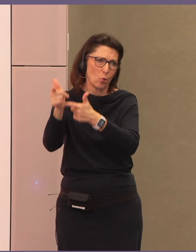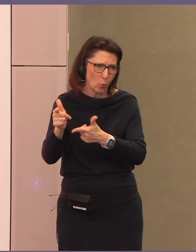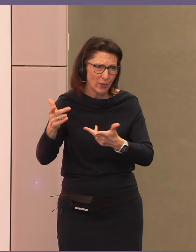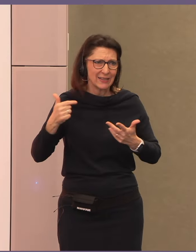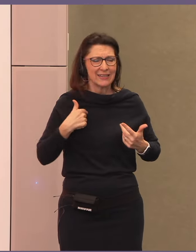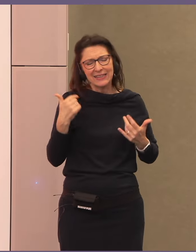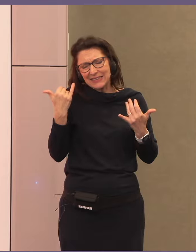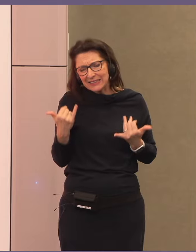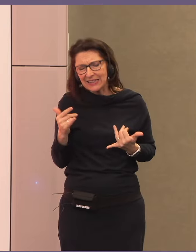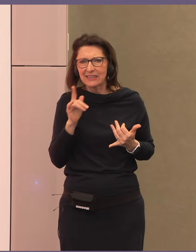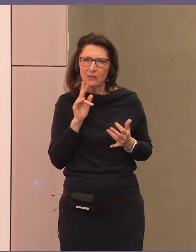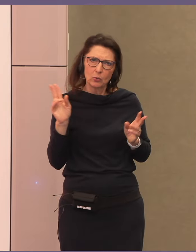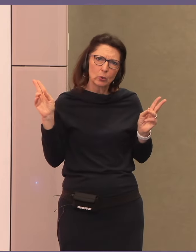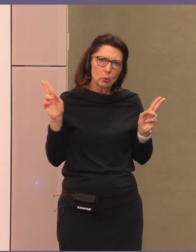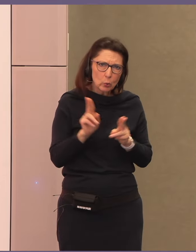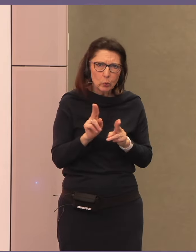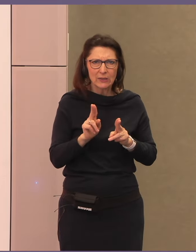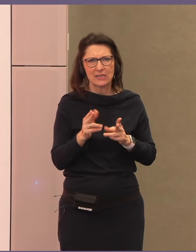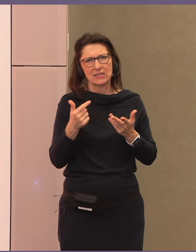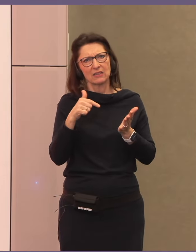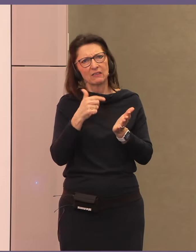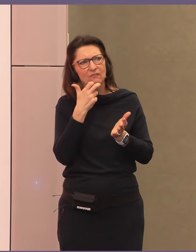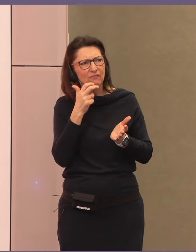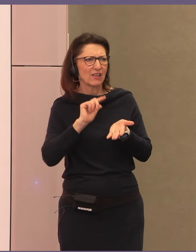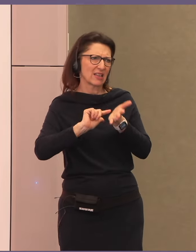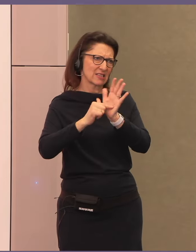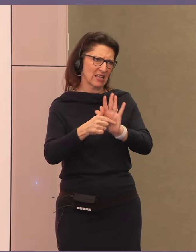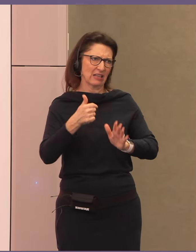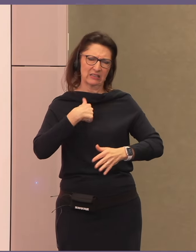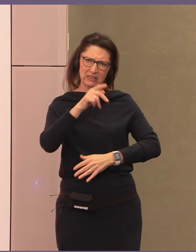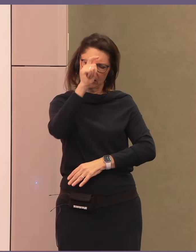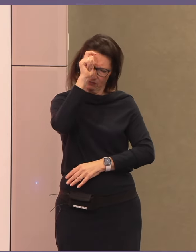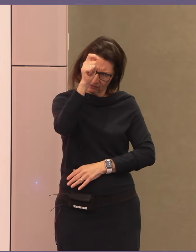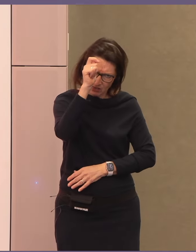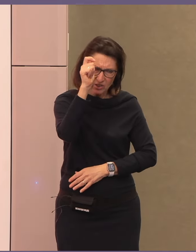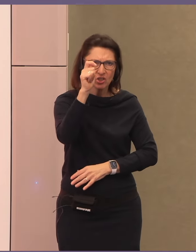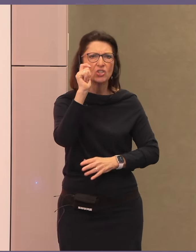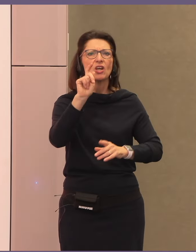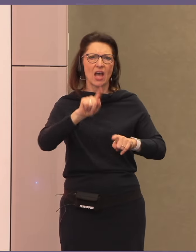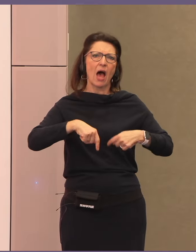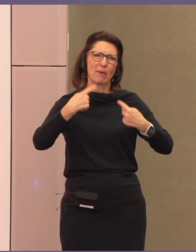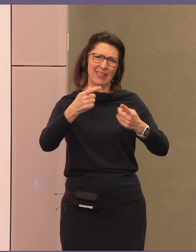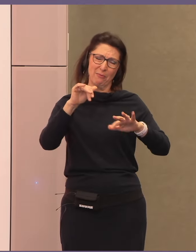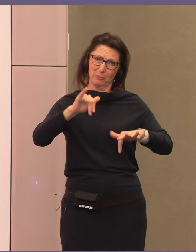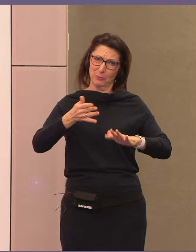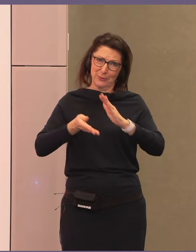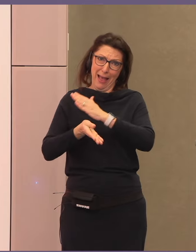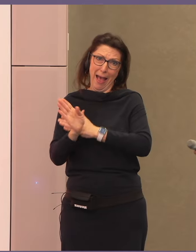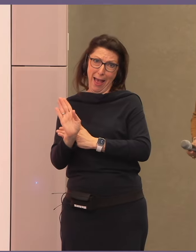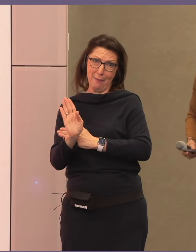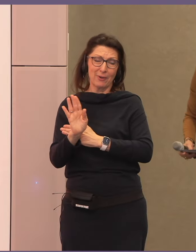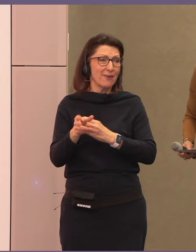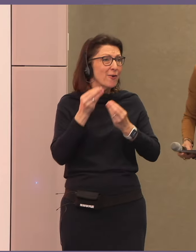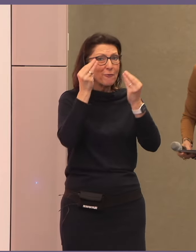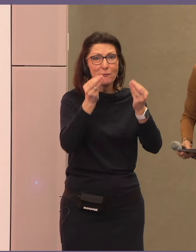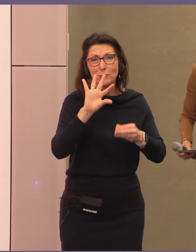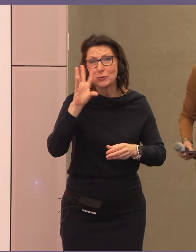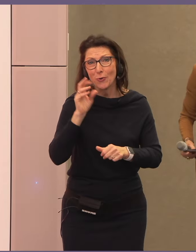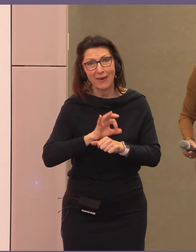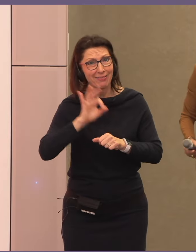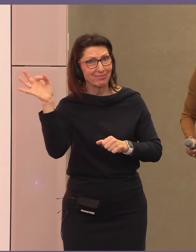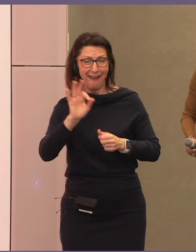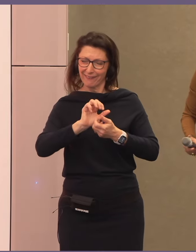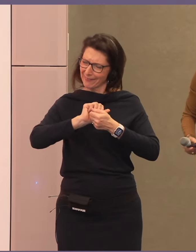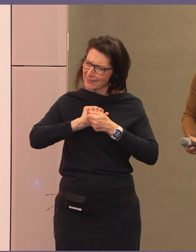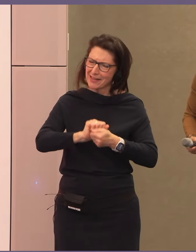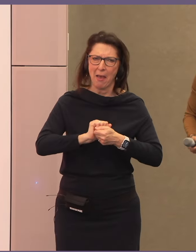dass ich heute kurz als Zeichen der Wertschätzung heute noch kurz zu euch kommen habe können. Schönen kämpferischen Tag heute, schönen